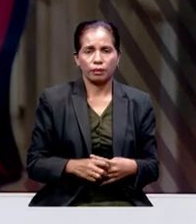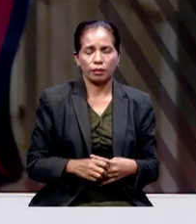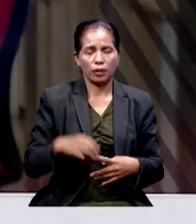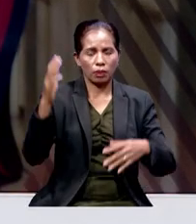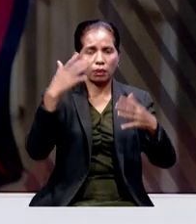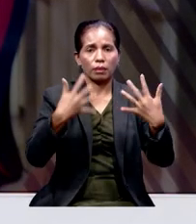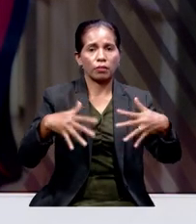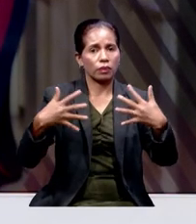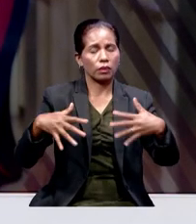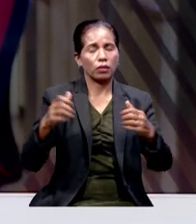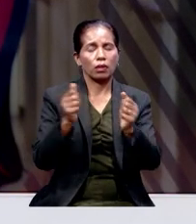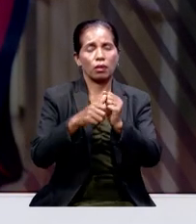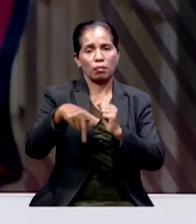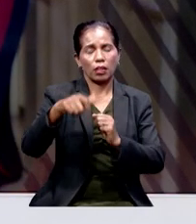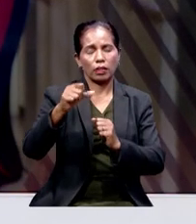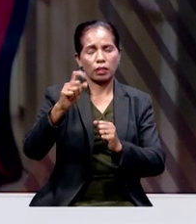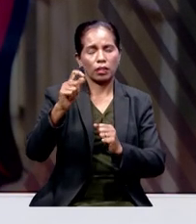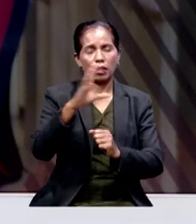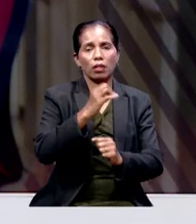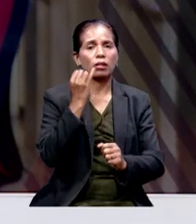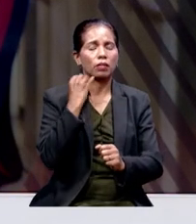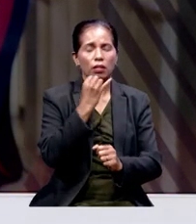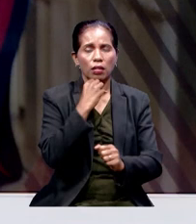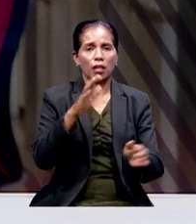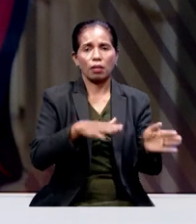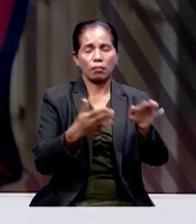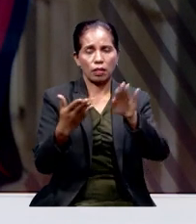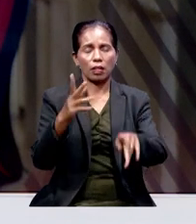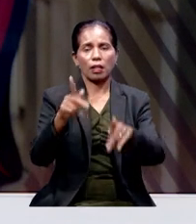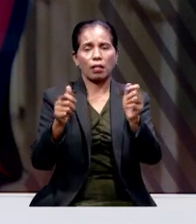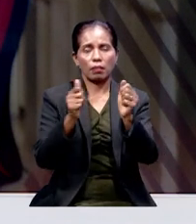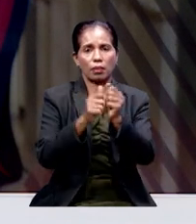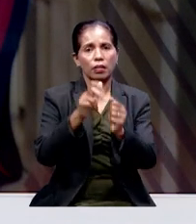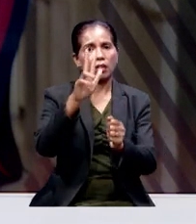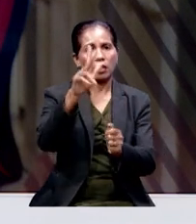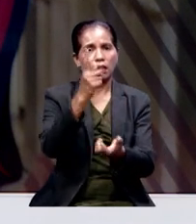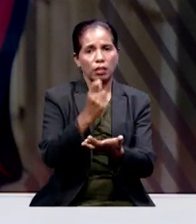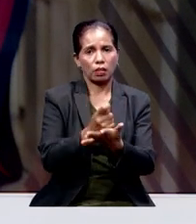conflito entre Palestina e Israel ha matado una ema besi krihun tolu.